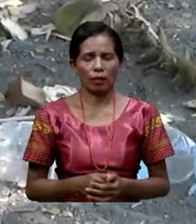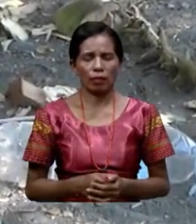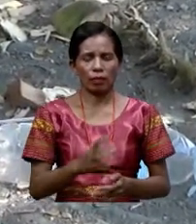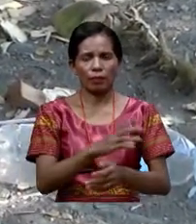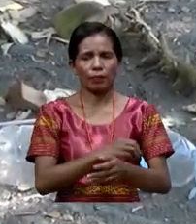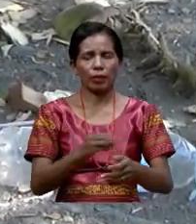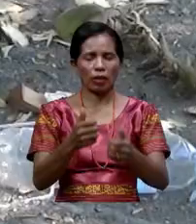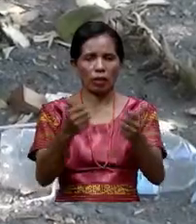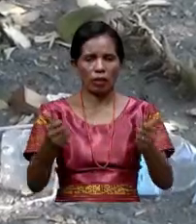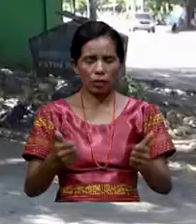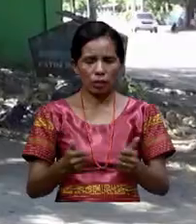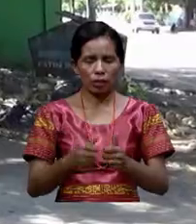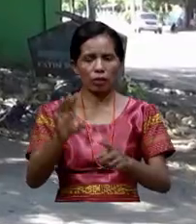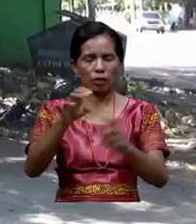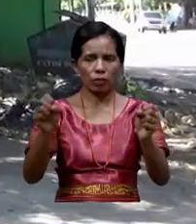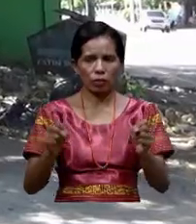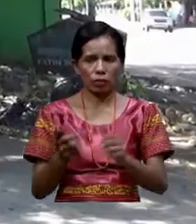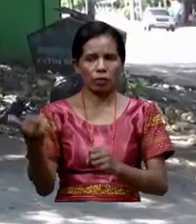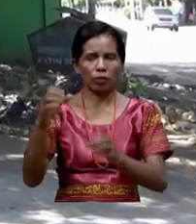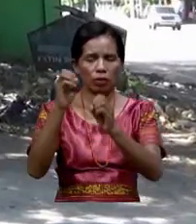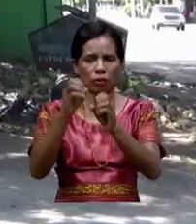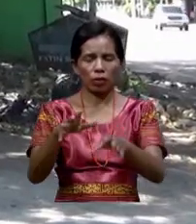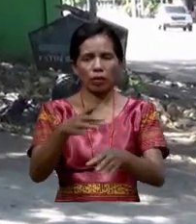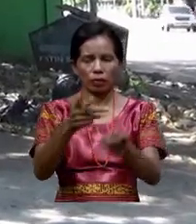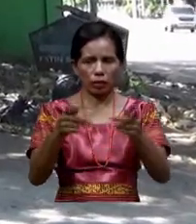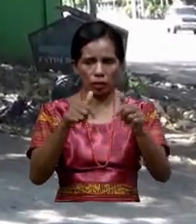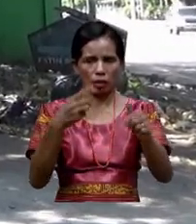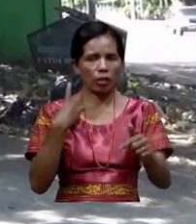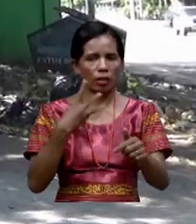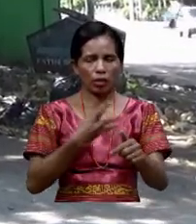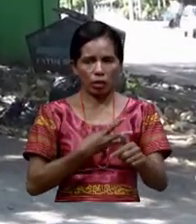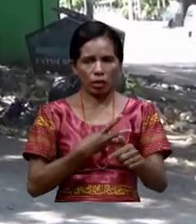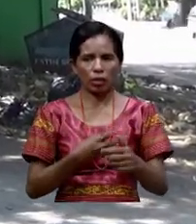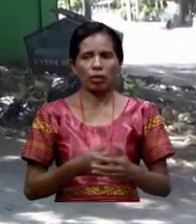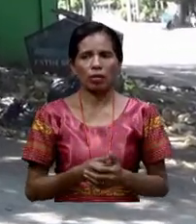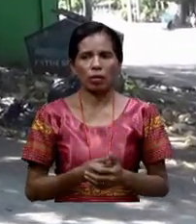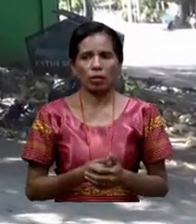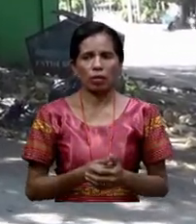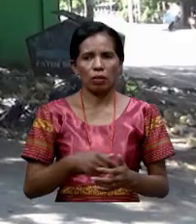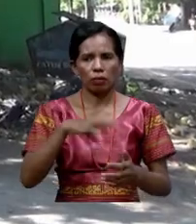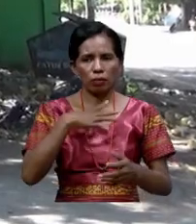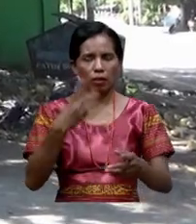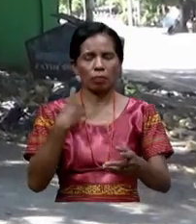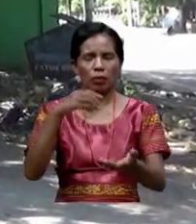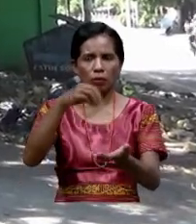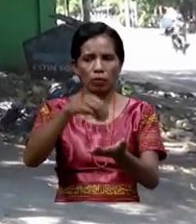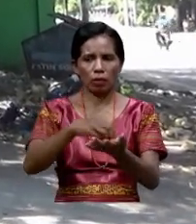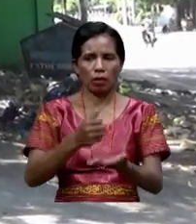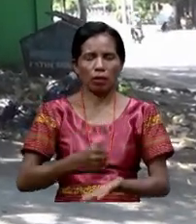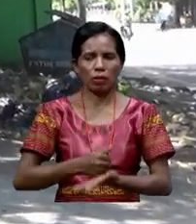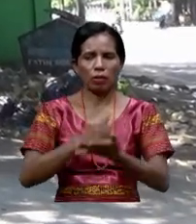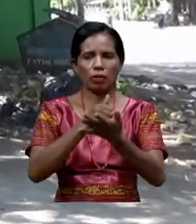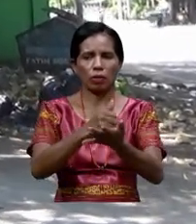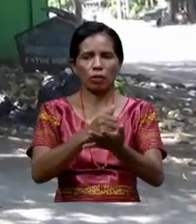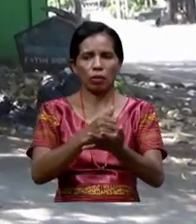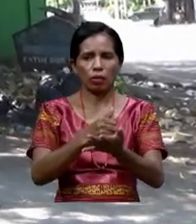parti aldea se suku bayu sene mas soi hene tu tamami da rumah kru karta lisu mai rao tene ami ture ne pra tende mentu ba